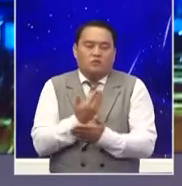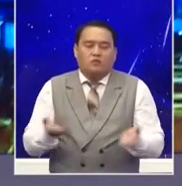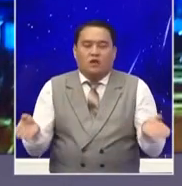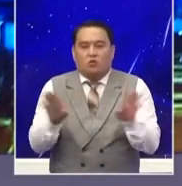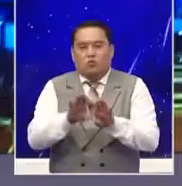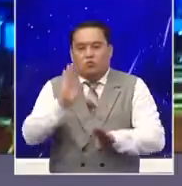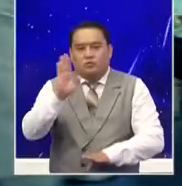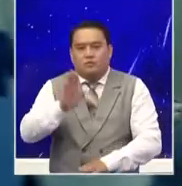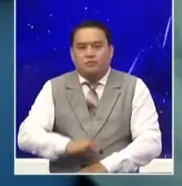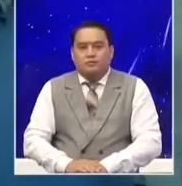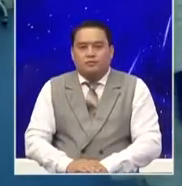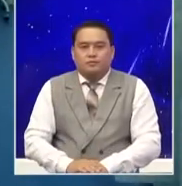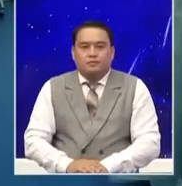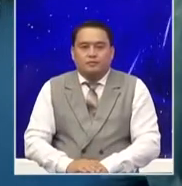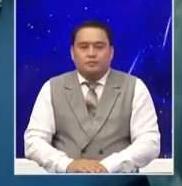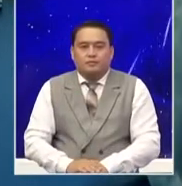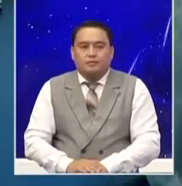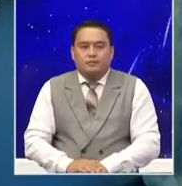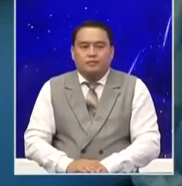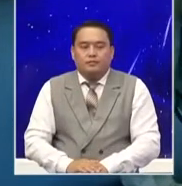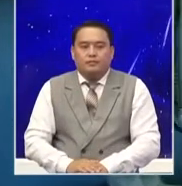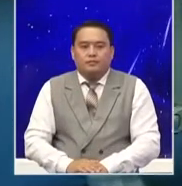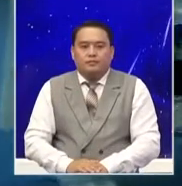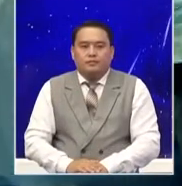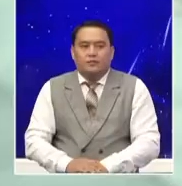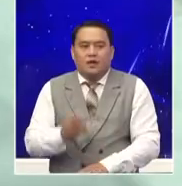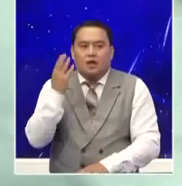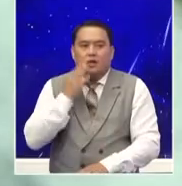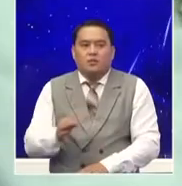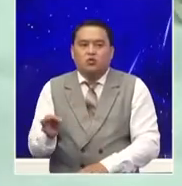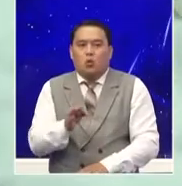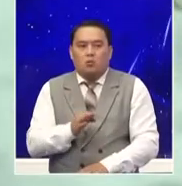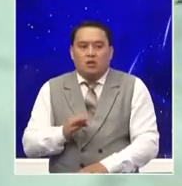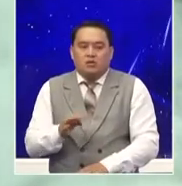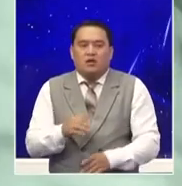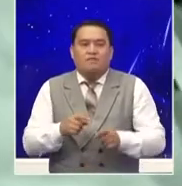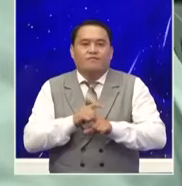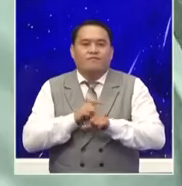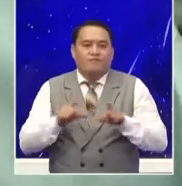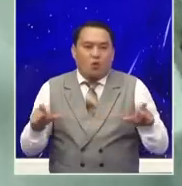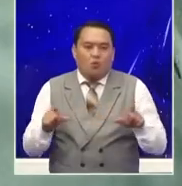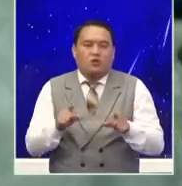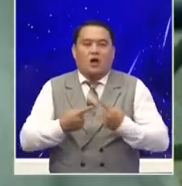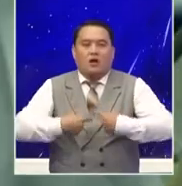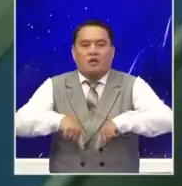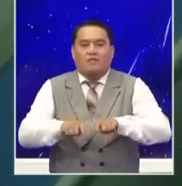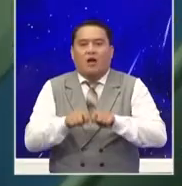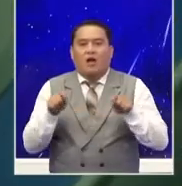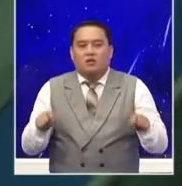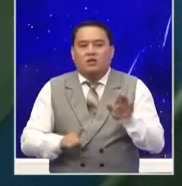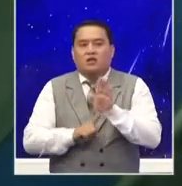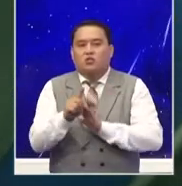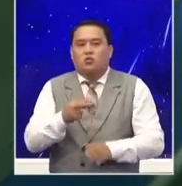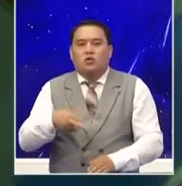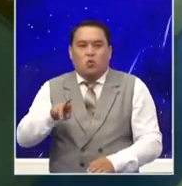закроются. Это центр фтизиопульмонологии Алматинской области. На его базе провизорное отделение было развернуто в начале